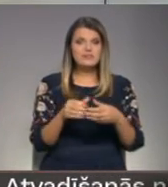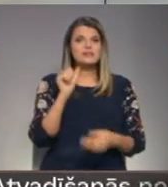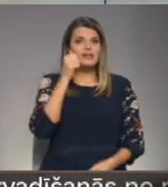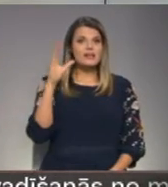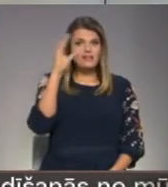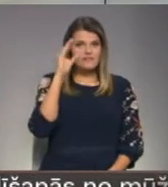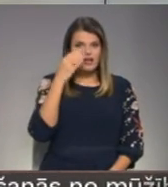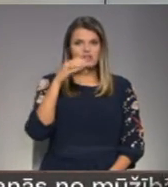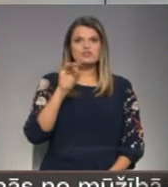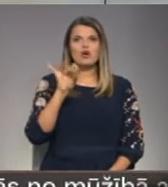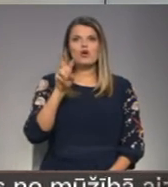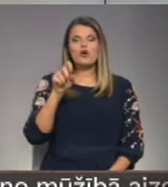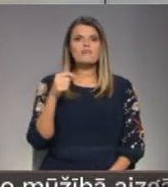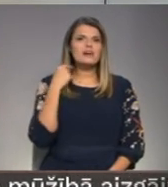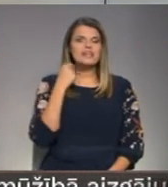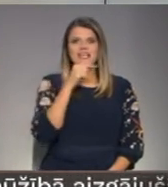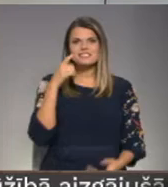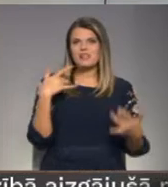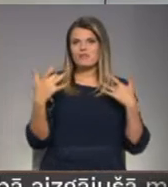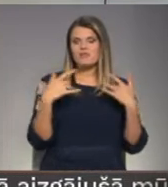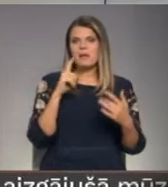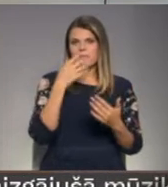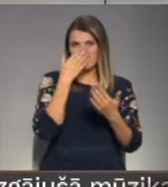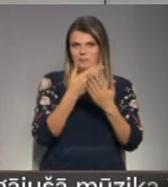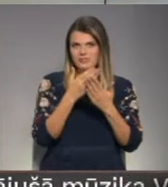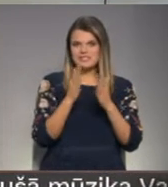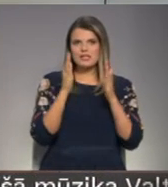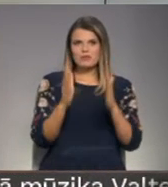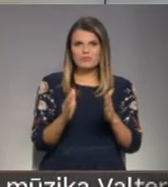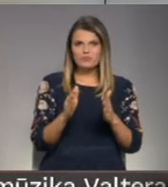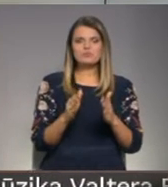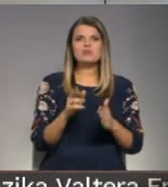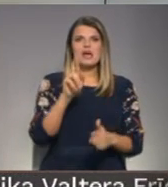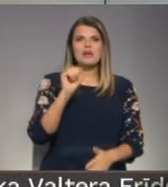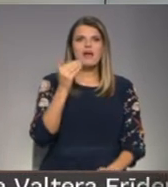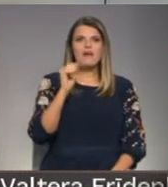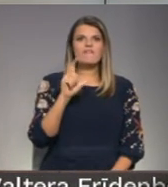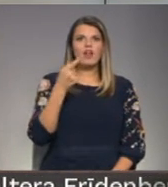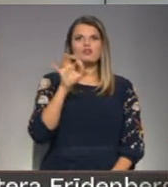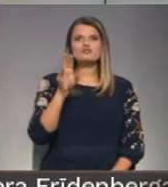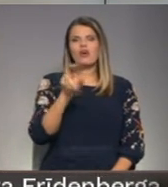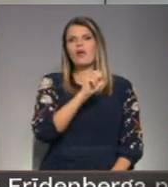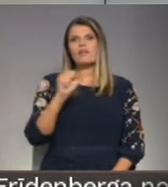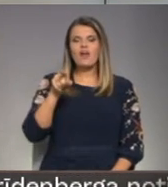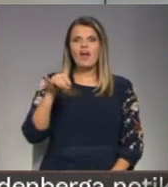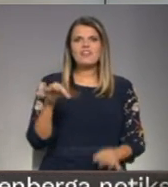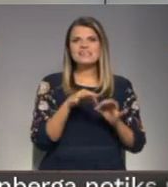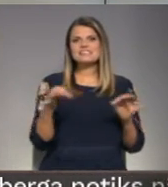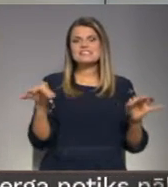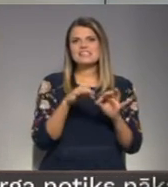Rītvakar Mihaila Čehova Rīgas Krievu teātrī pirmizrāde piedzīvos iestudējums Rafala sonāte stīgu instrumentu